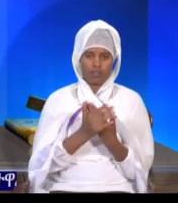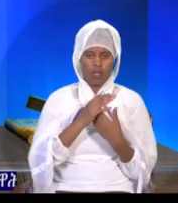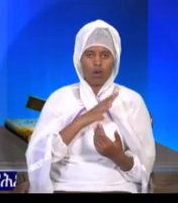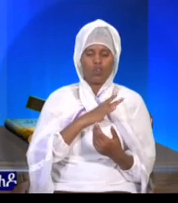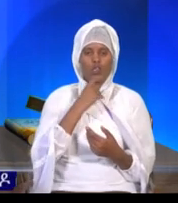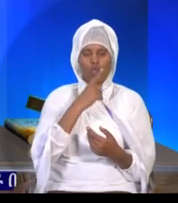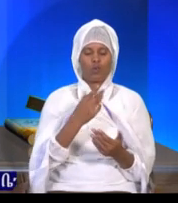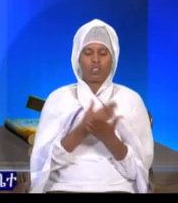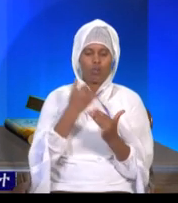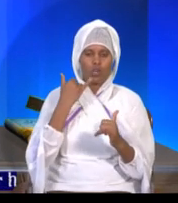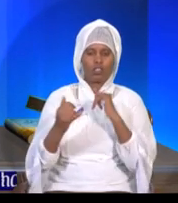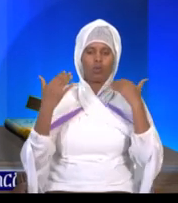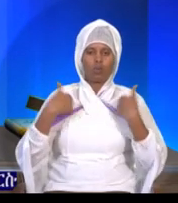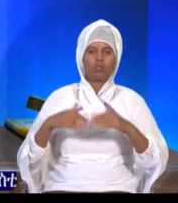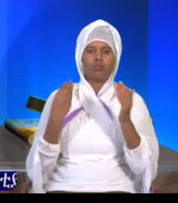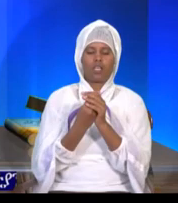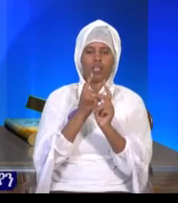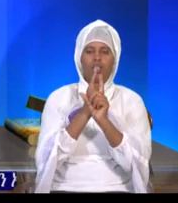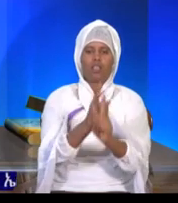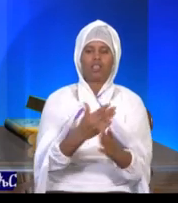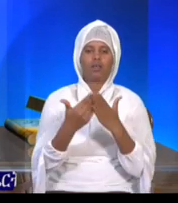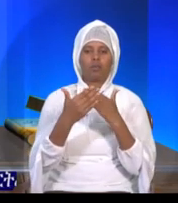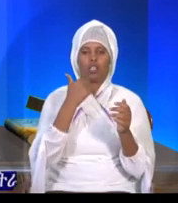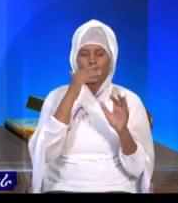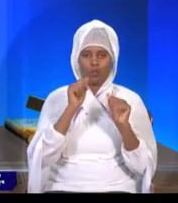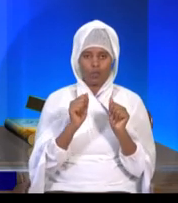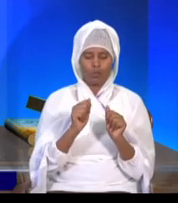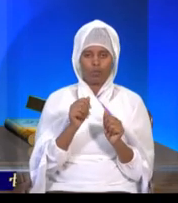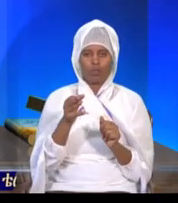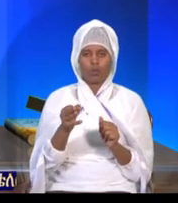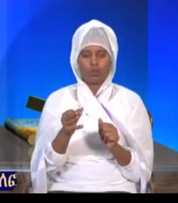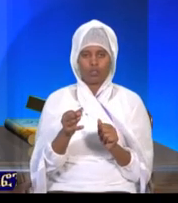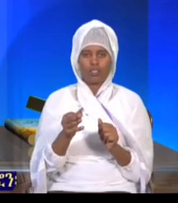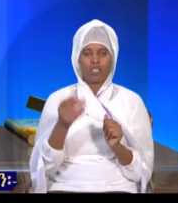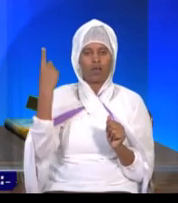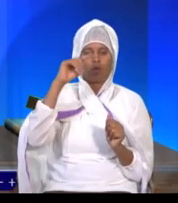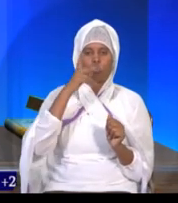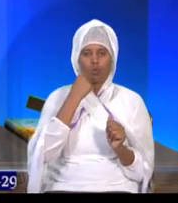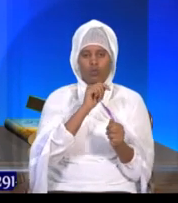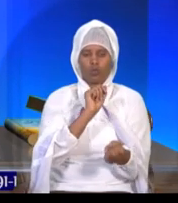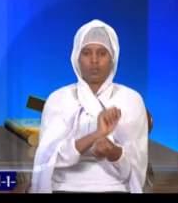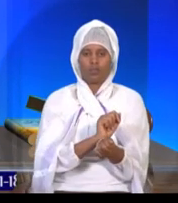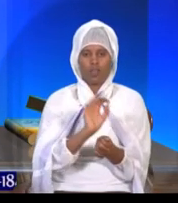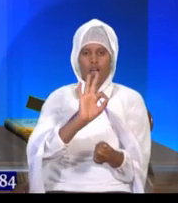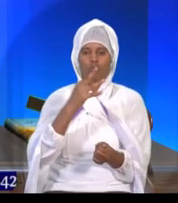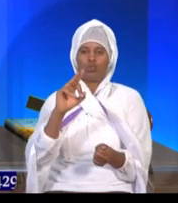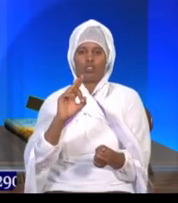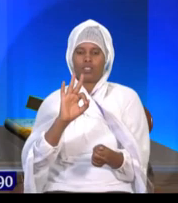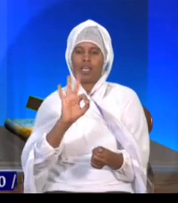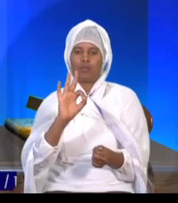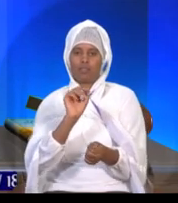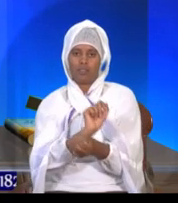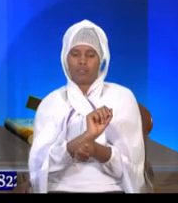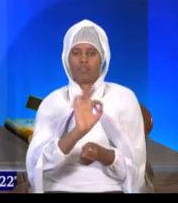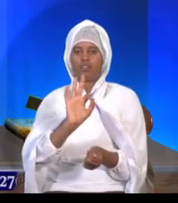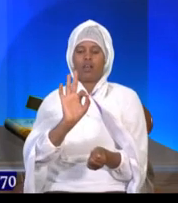ኣነ ይገድፈካኒ ክሳዕ ሞት እኳ እንተኾነ ክስዕበካ ኢልዎ ግን ፅባሒቱ ትግብሪ ኹም ይፀንሐን ይትረፍዶ ክሳዕ ሞት ሲ